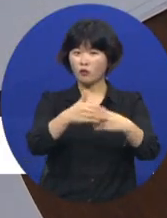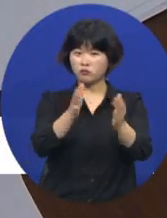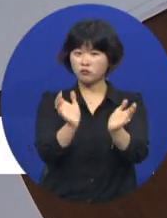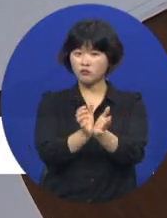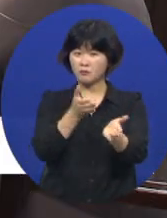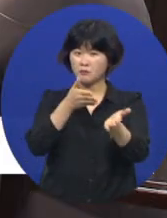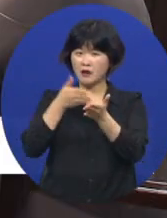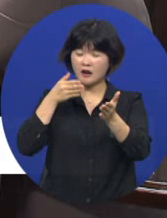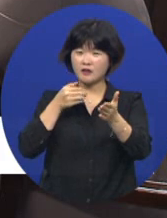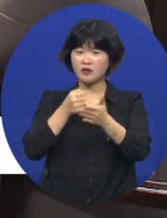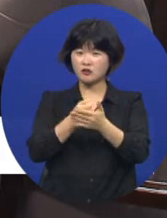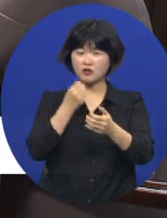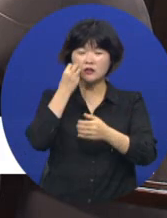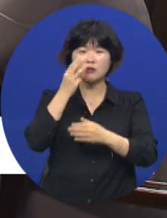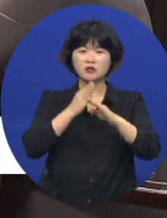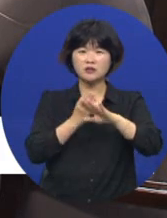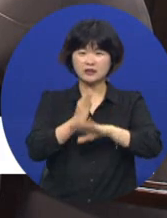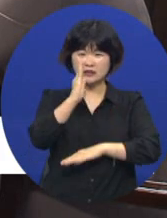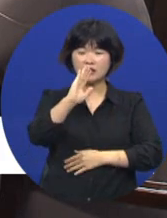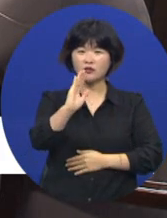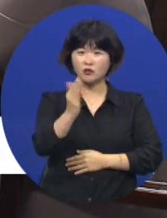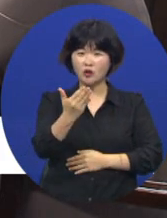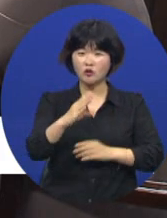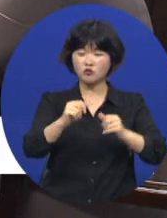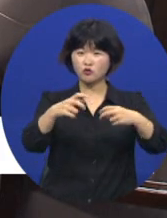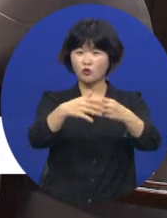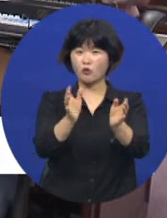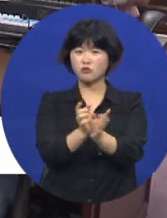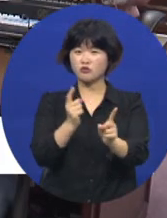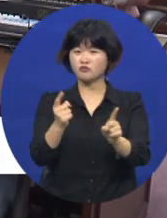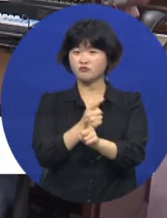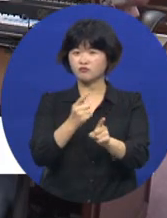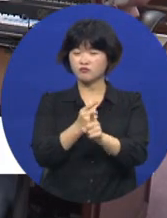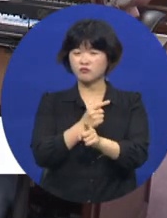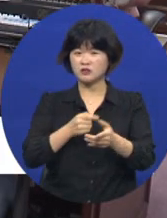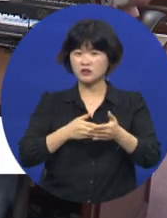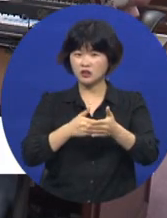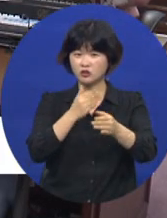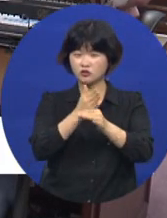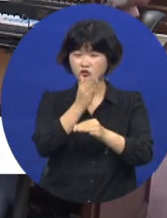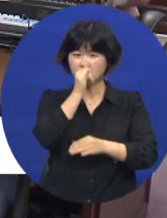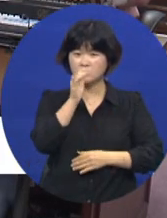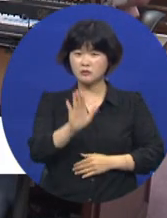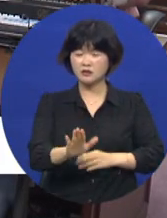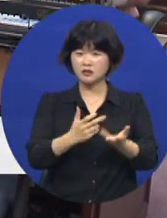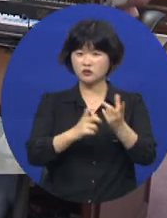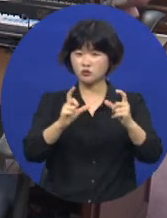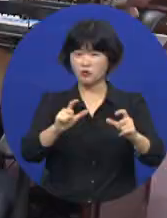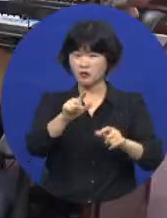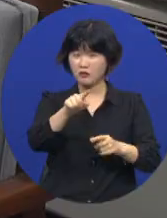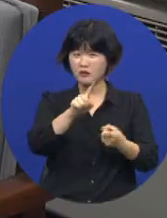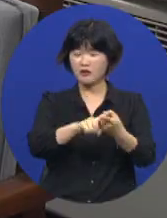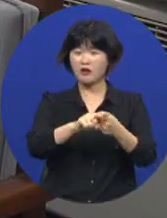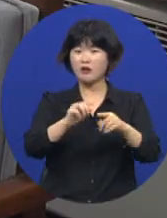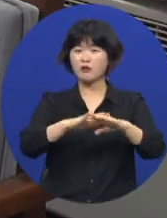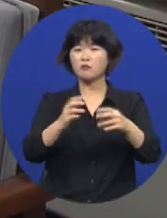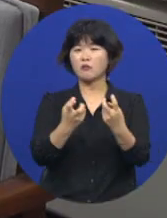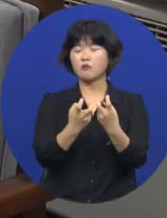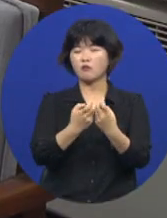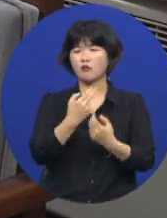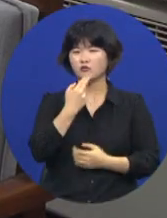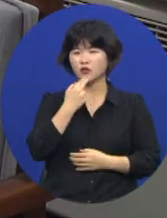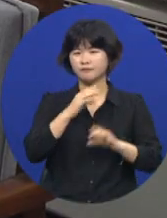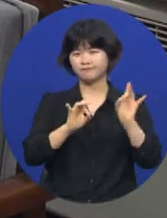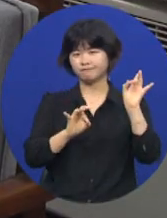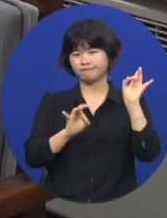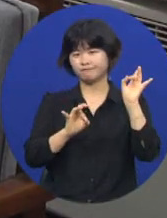반려 결정을 내린 지석 달이나 지났고 국토부가 보안 용역을 진행하고 있지만 제주도는 이렇다 할 대책을 내놓지 못한 채